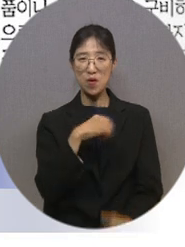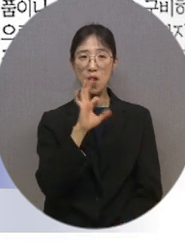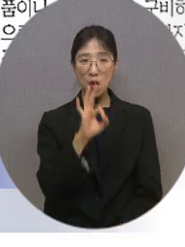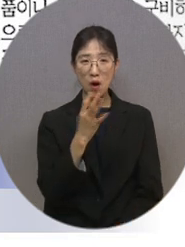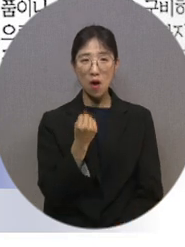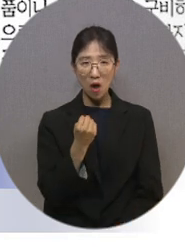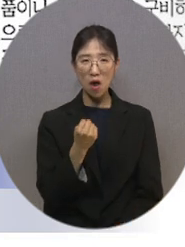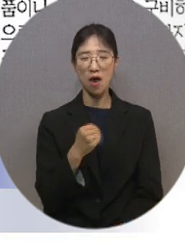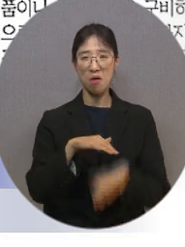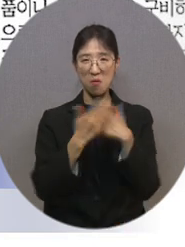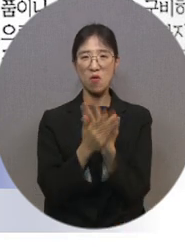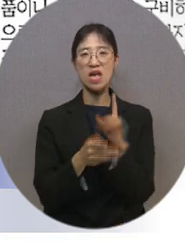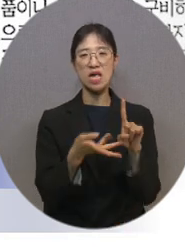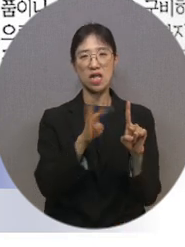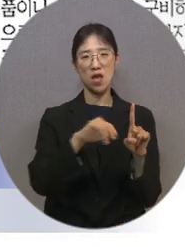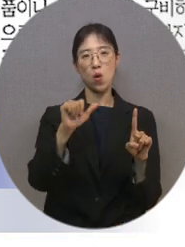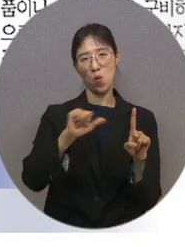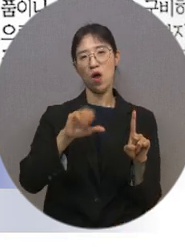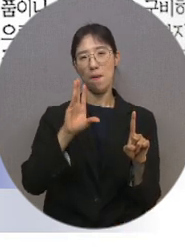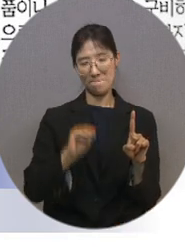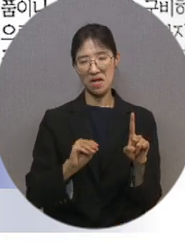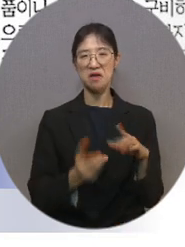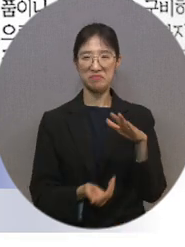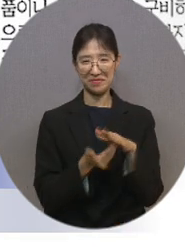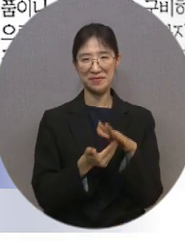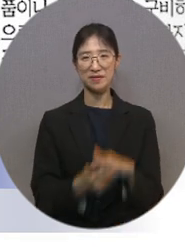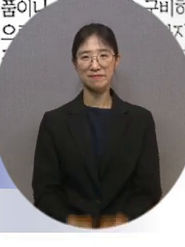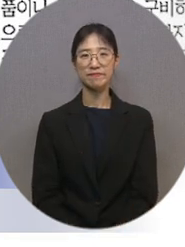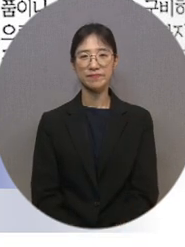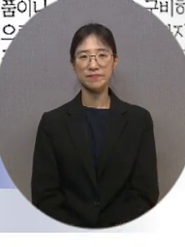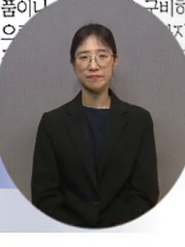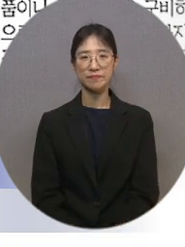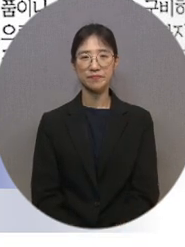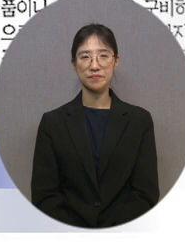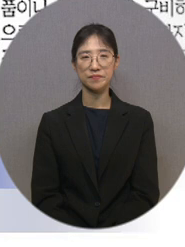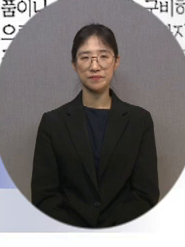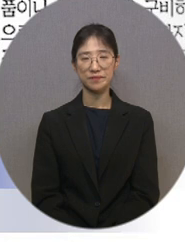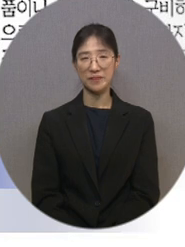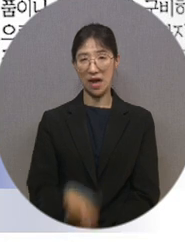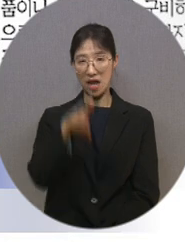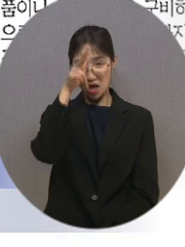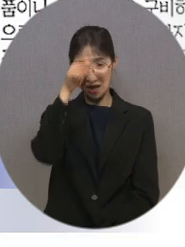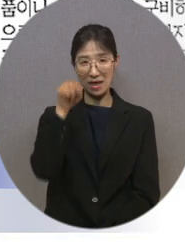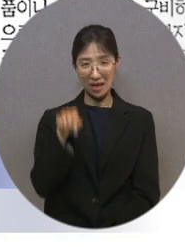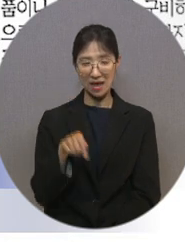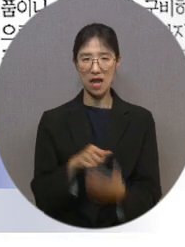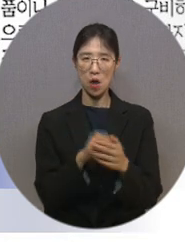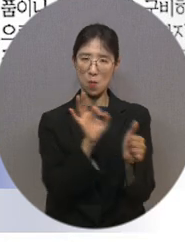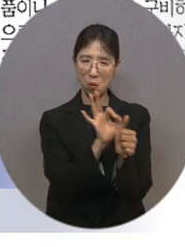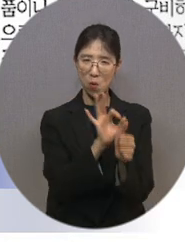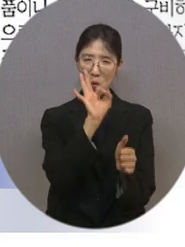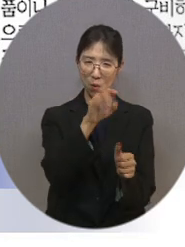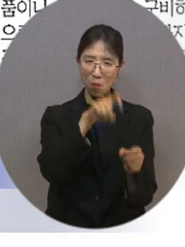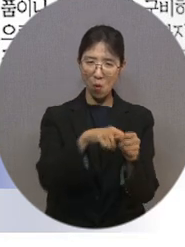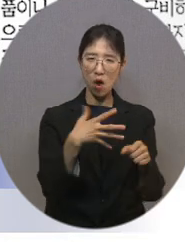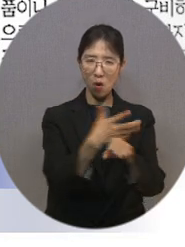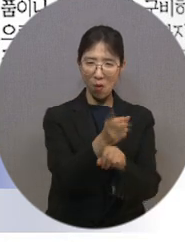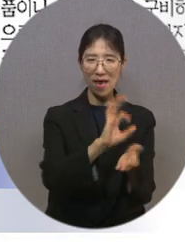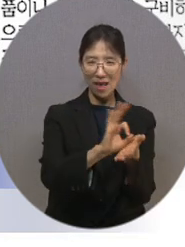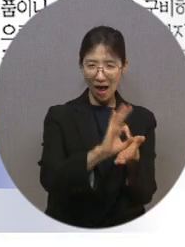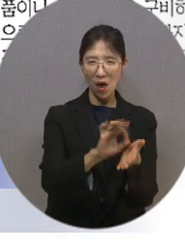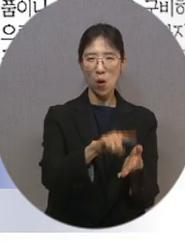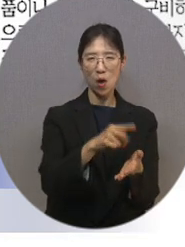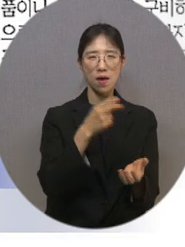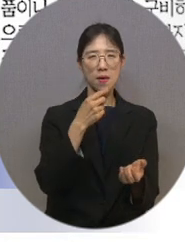금액은 모두 1억 5천여만 원에 달한다고 밝혔습니다. 경기도 특사경은 보조금의 목적 외 용도 사용